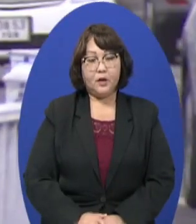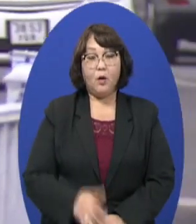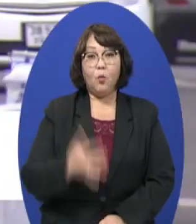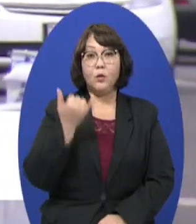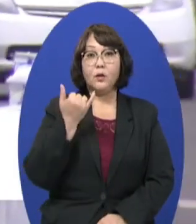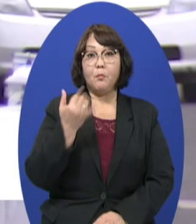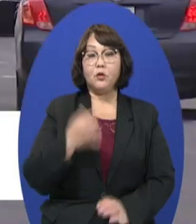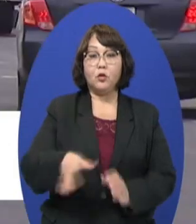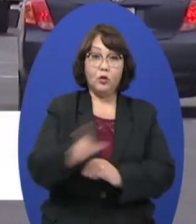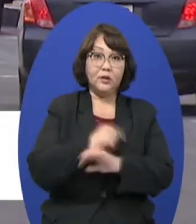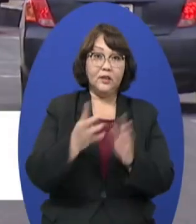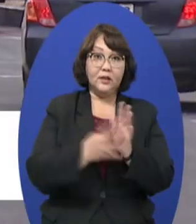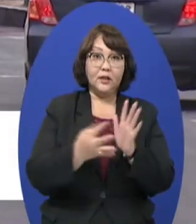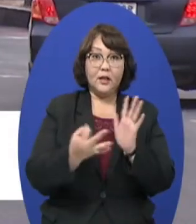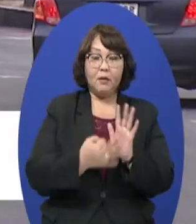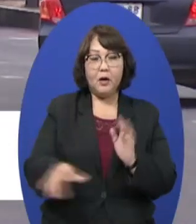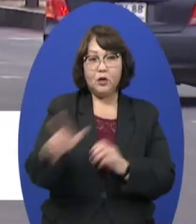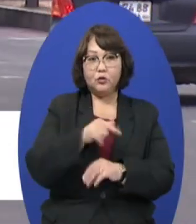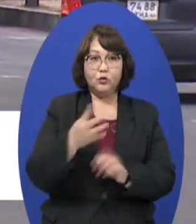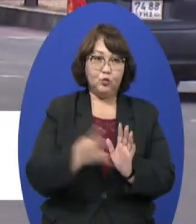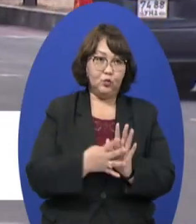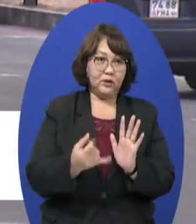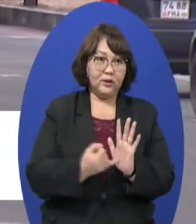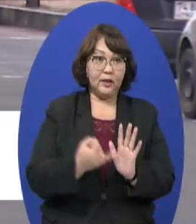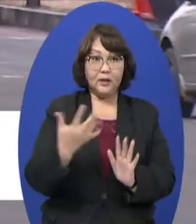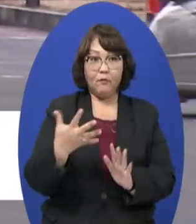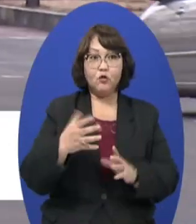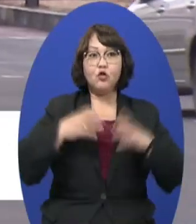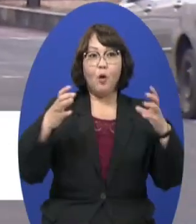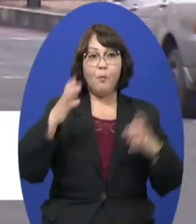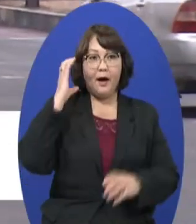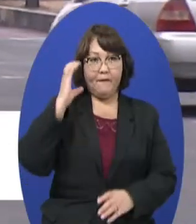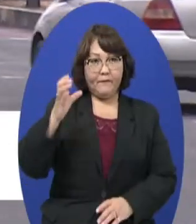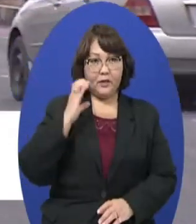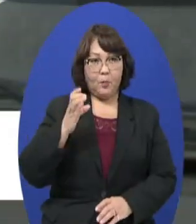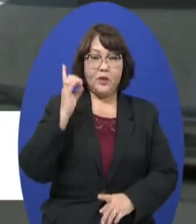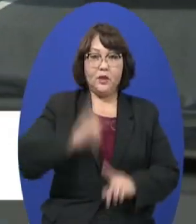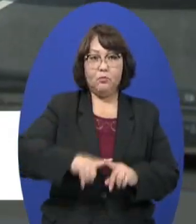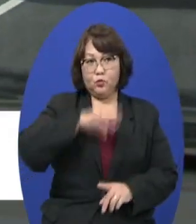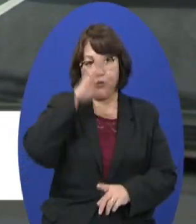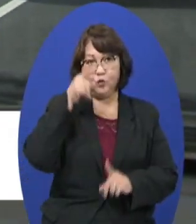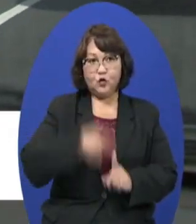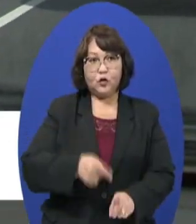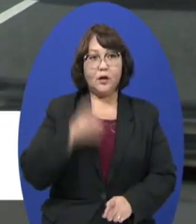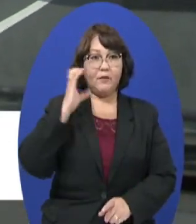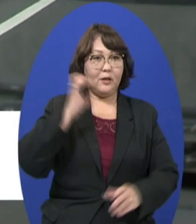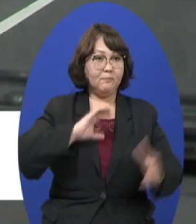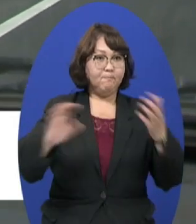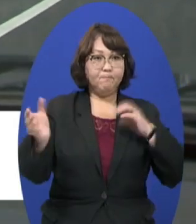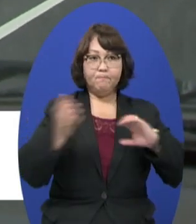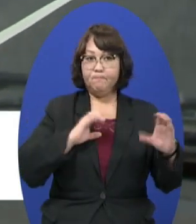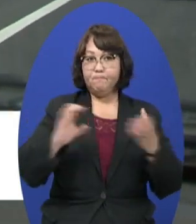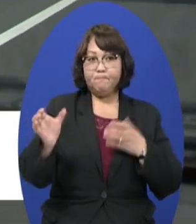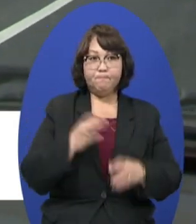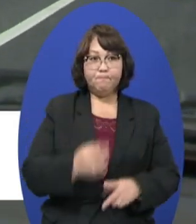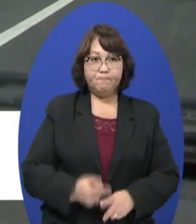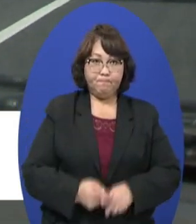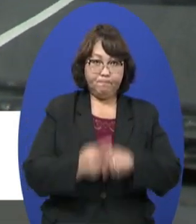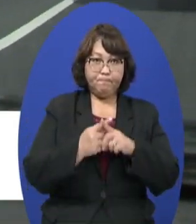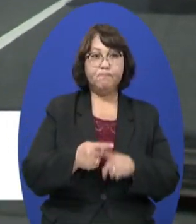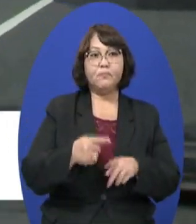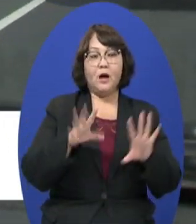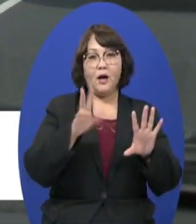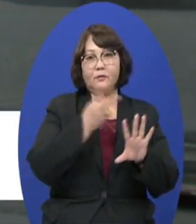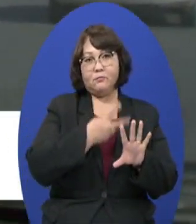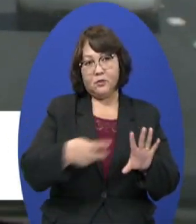Нийслэлийн хэмжээнд 98 чиглэлд 960 томоор автобус зорчдог. Нэмэлтээр зуны улирал зориулж цуслангийн чиглэлд зорчих тээврийн хэрэгслийг нэмэгдүүлдэг. Энэ сарын